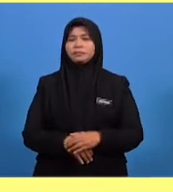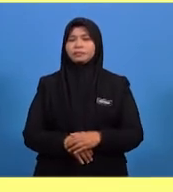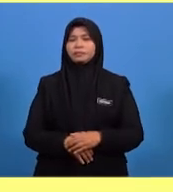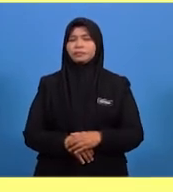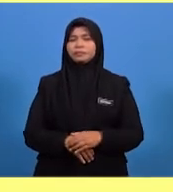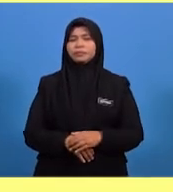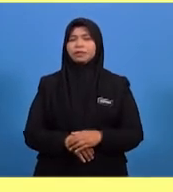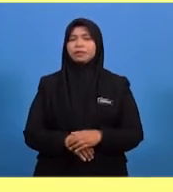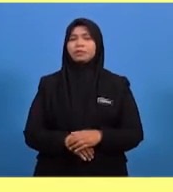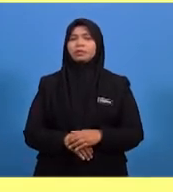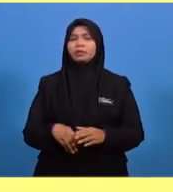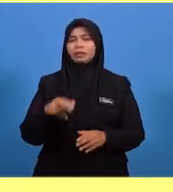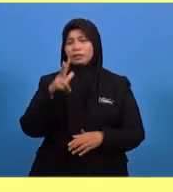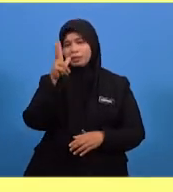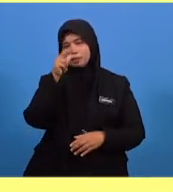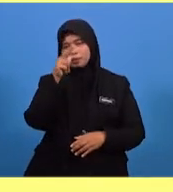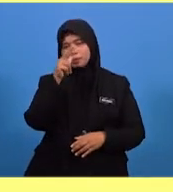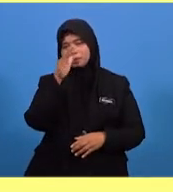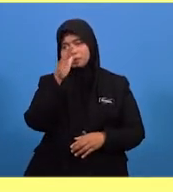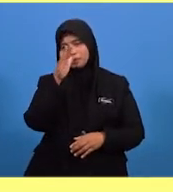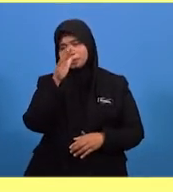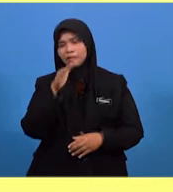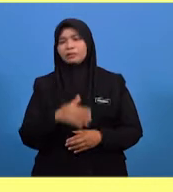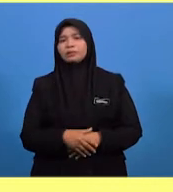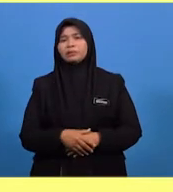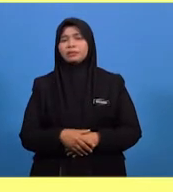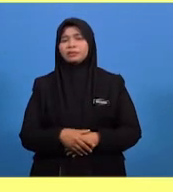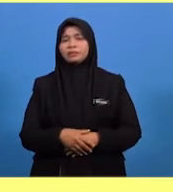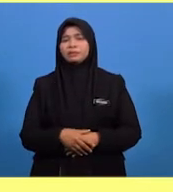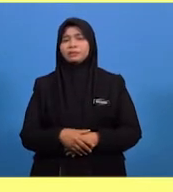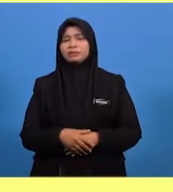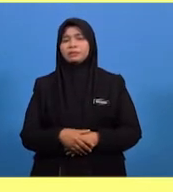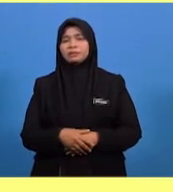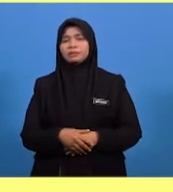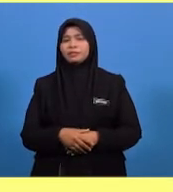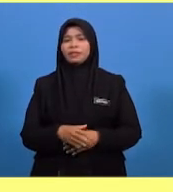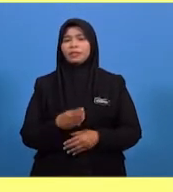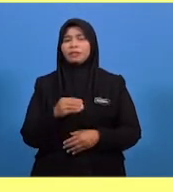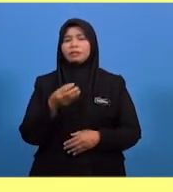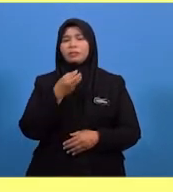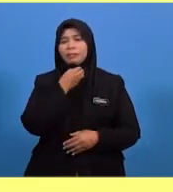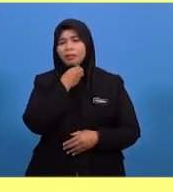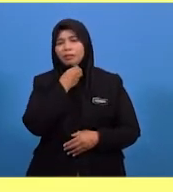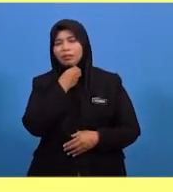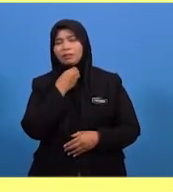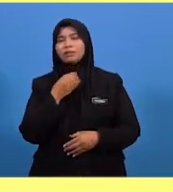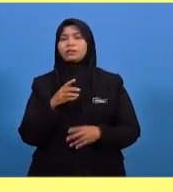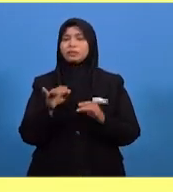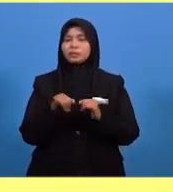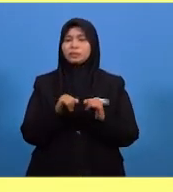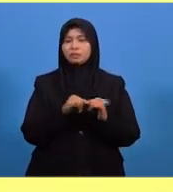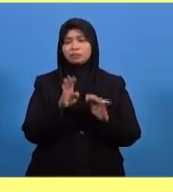sembilan dan dialog gajah di make di Perak Pulau